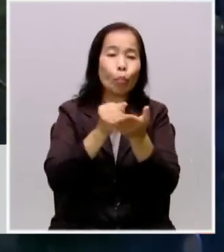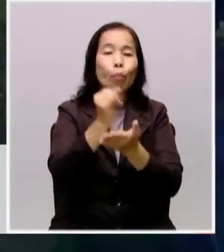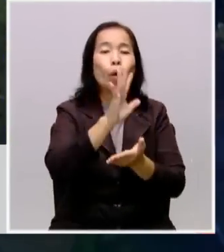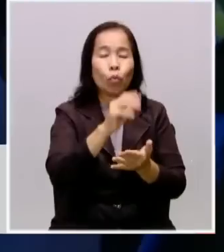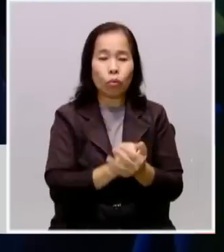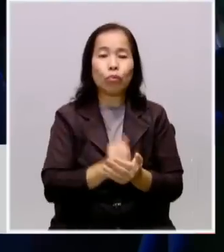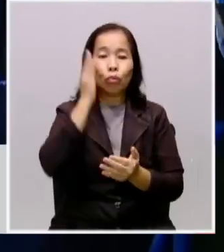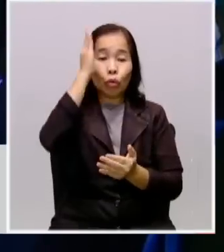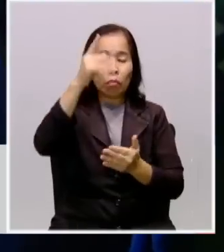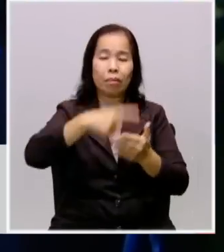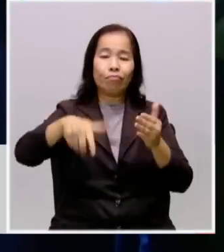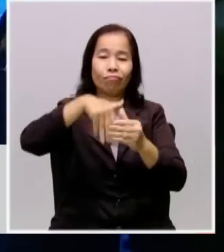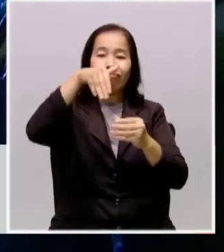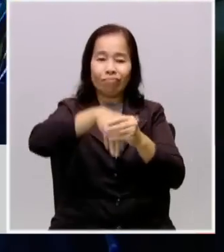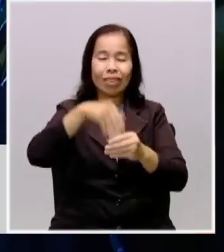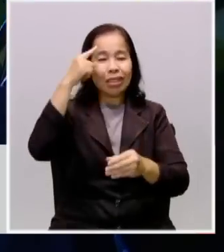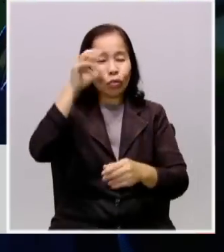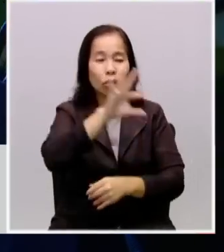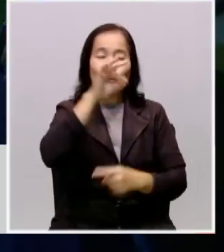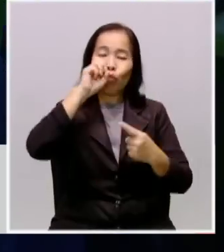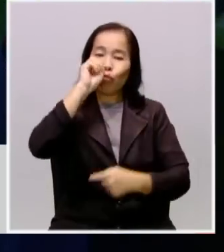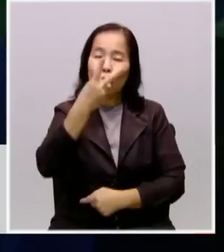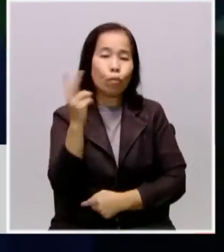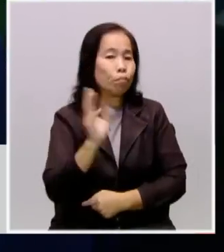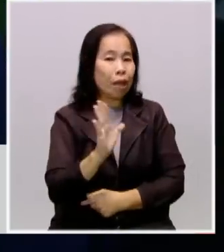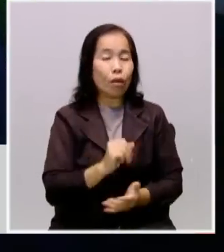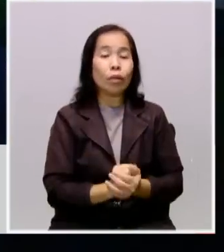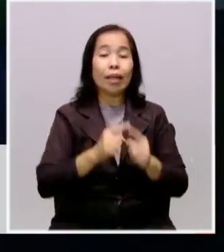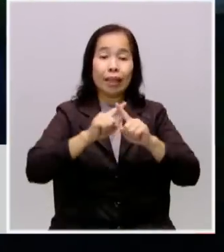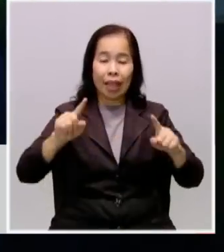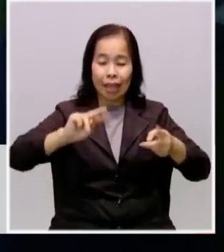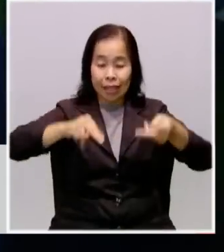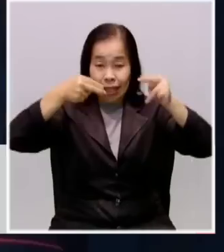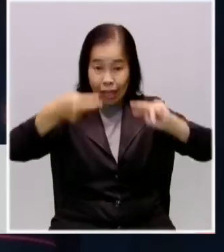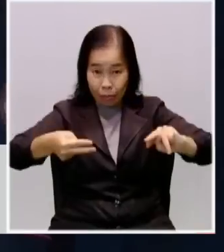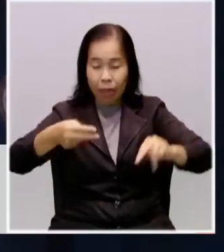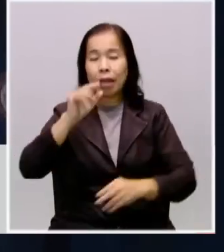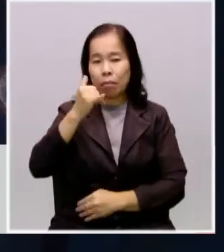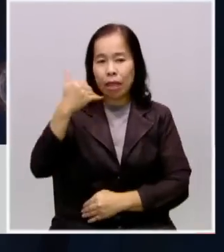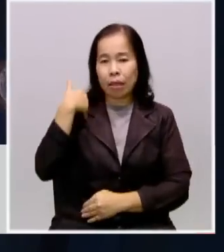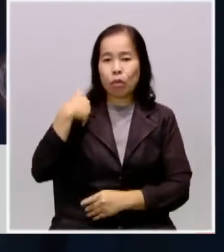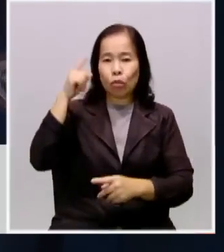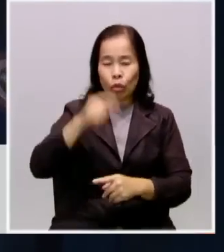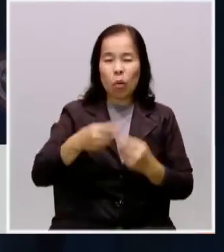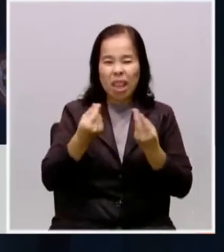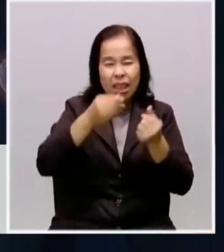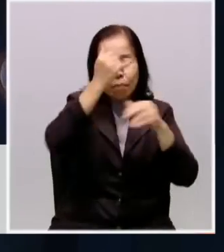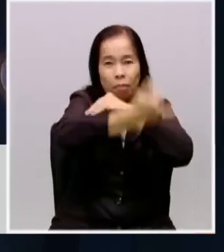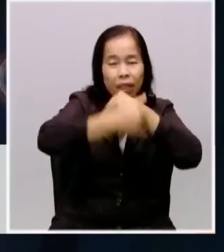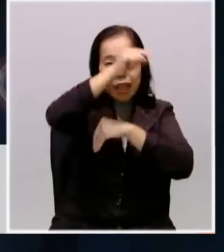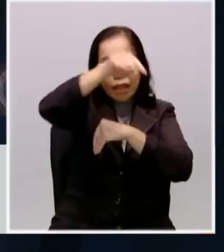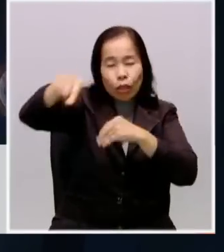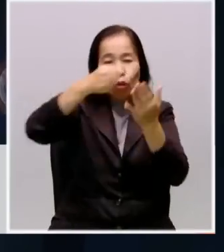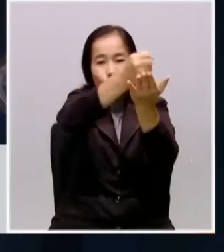ผลต่อโอกาสทางการเมืองของเออร์โดวานได้แต่ในทางกลับกันเขาก็สามารถระดมการสนับสนุนจากทั่วประเทศ